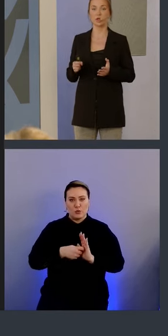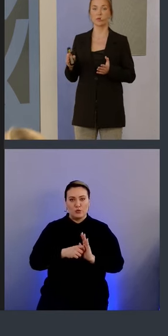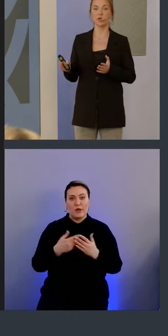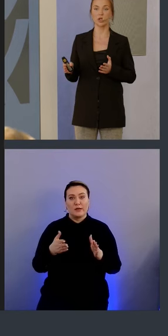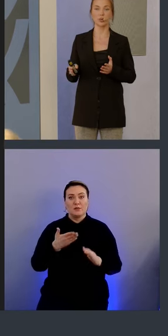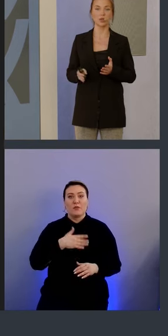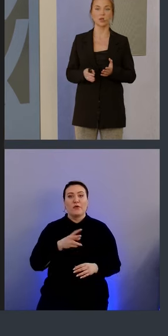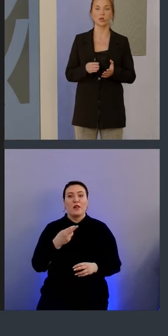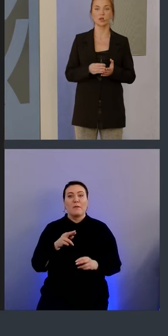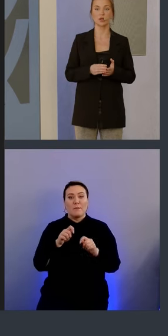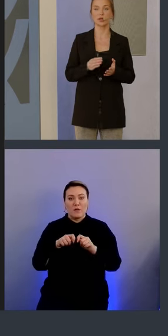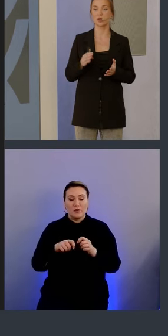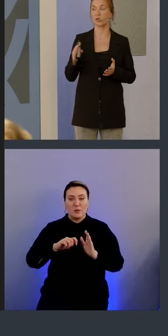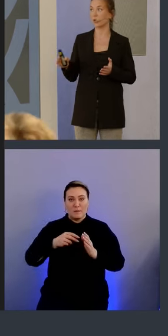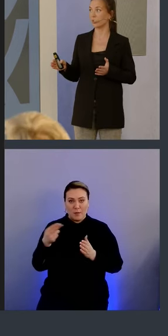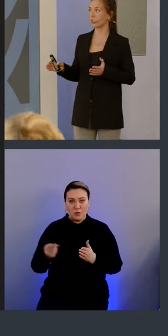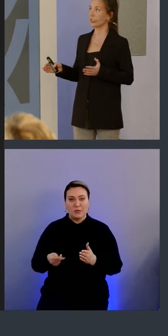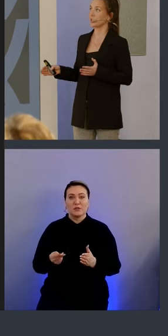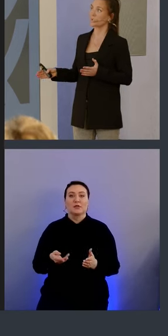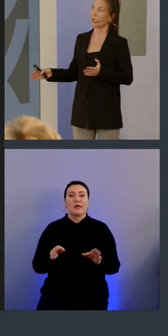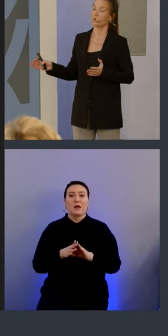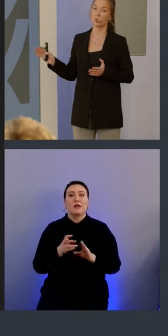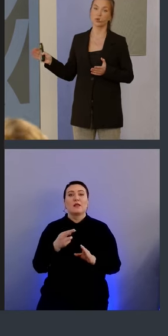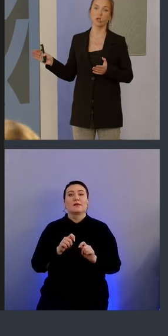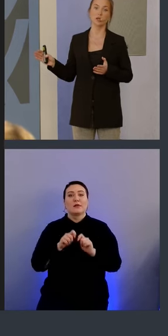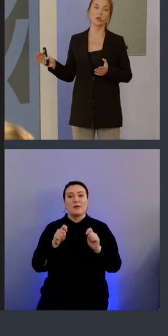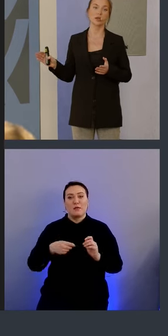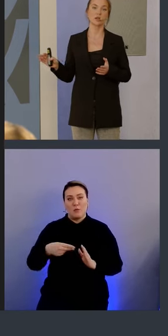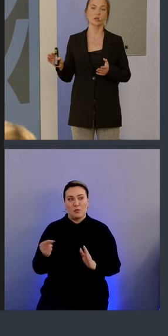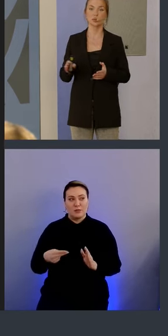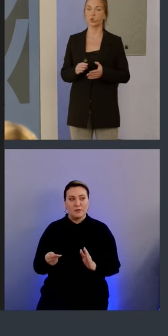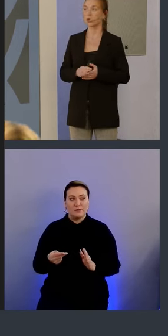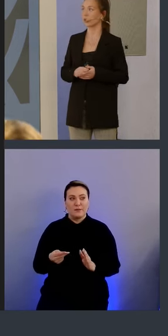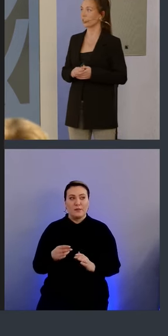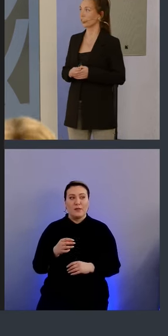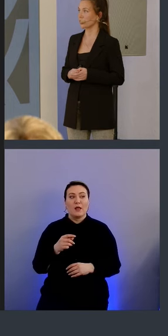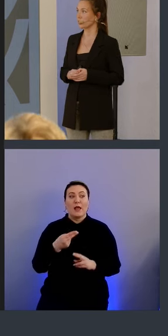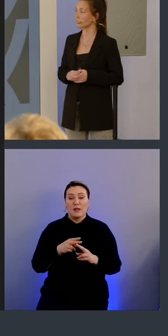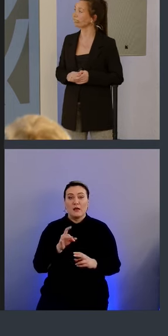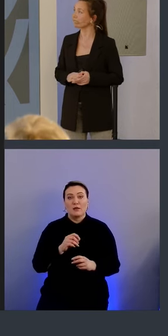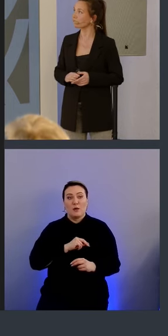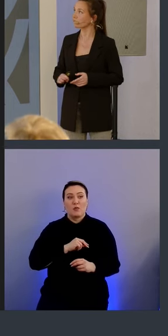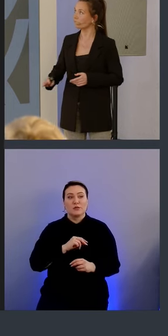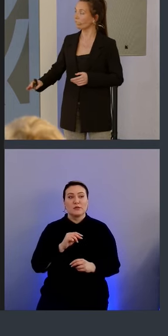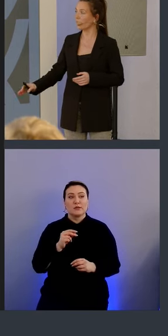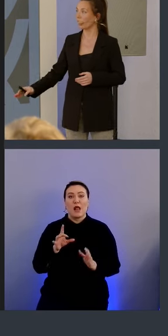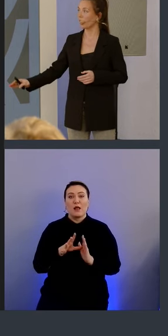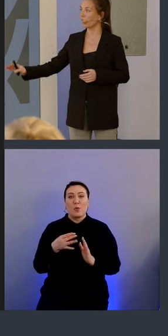используется для проверки подписи, закрытый — для создания подписи. WPOSN — это как раз-таки работа с электронной подписью.